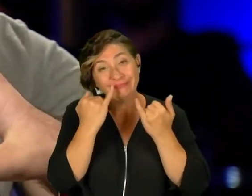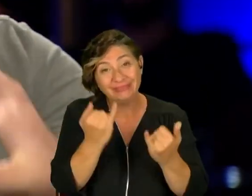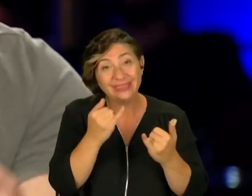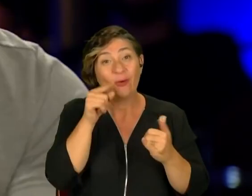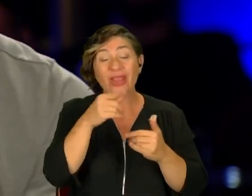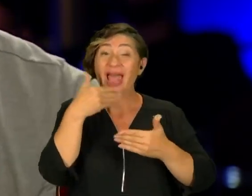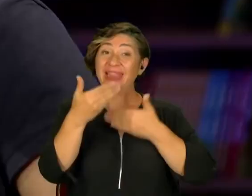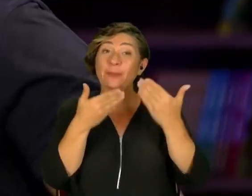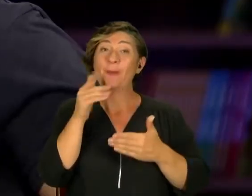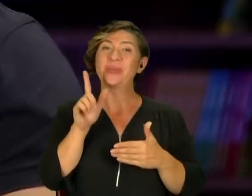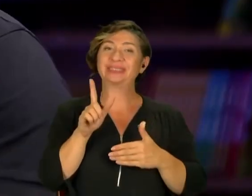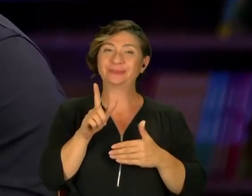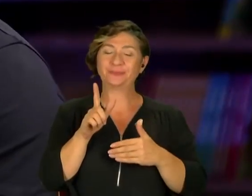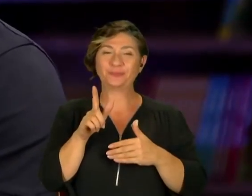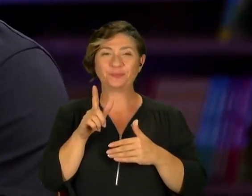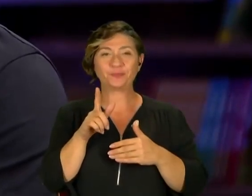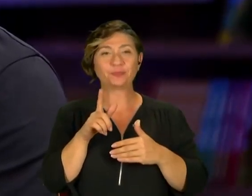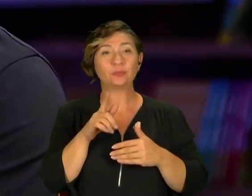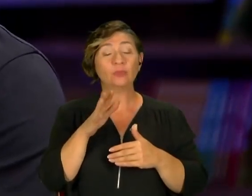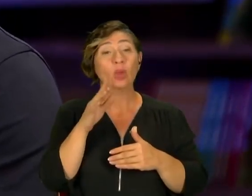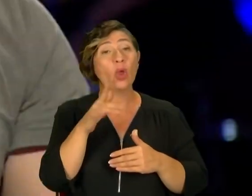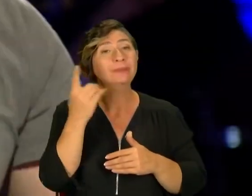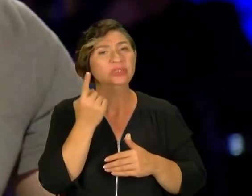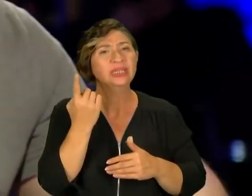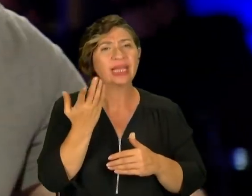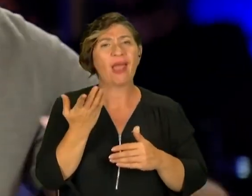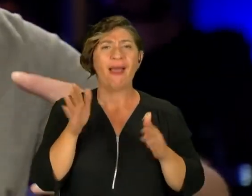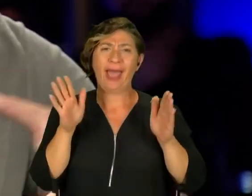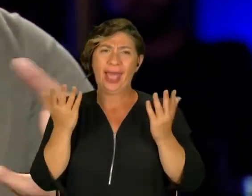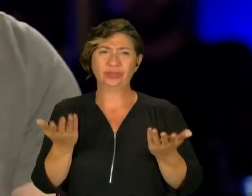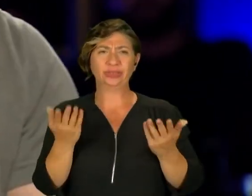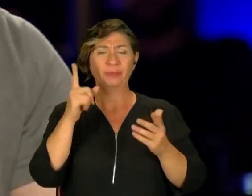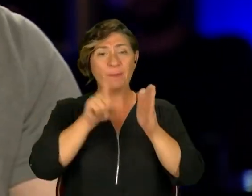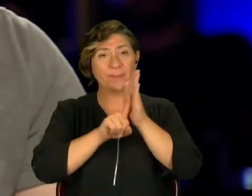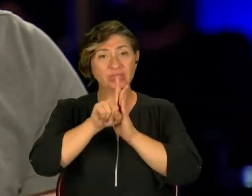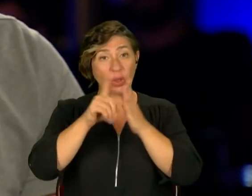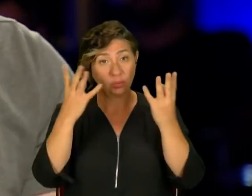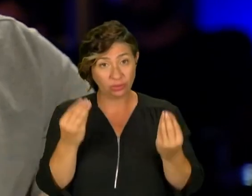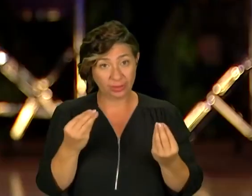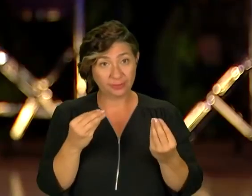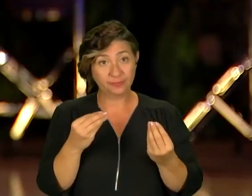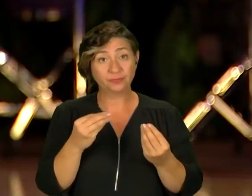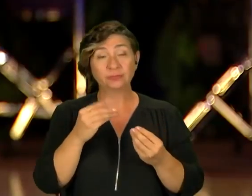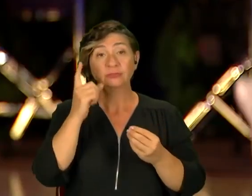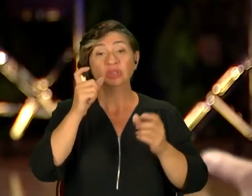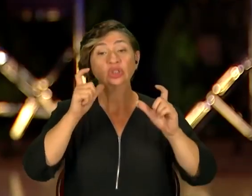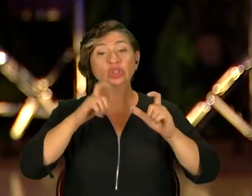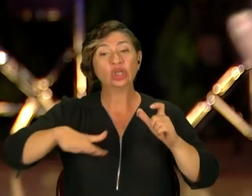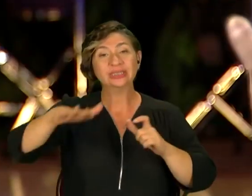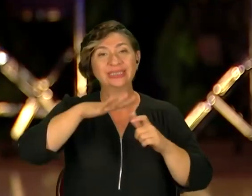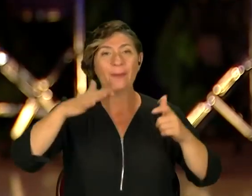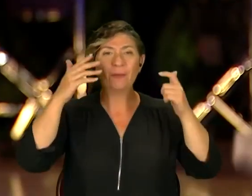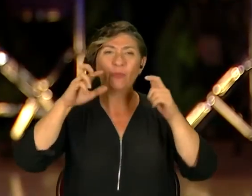çünkü niye? Öyle bir şey ki abi, ancak bir başarı olacak. Bir sosyal proje